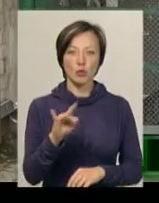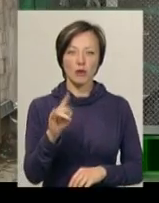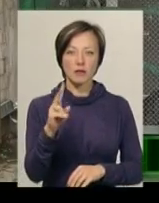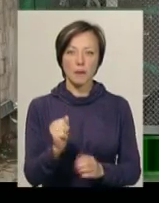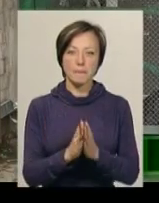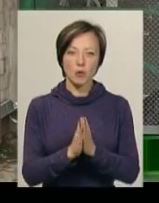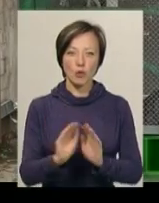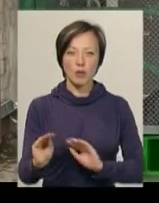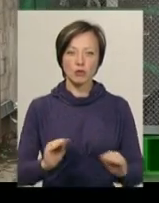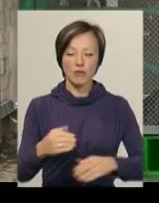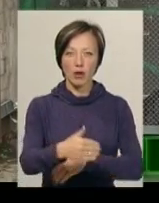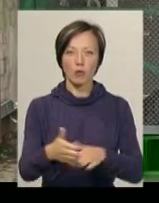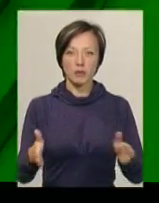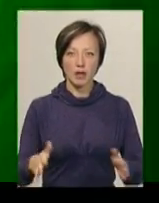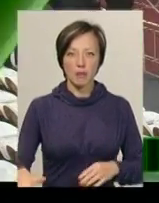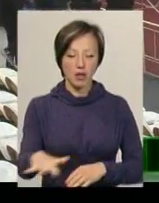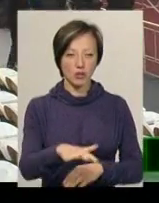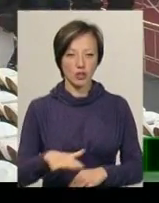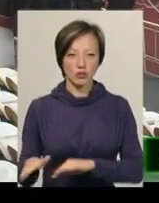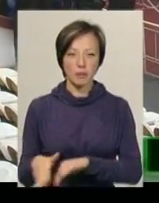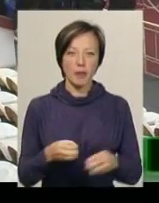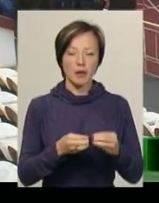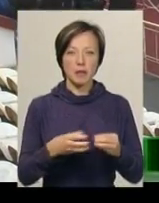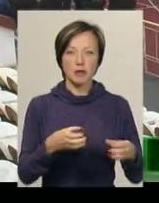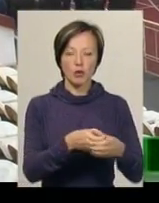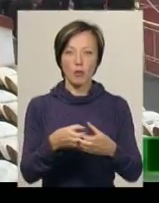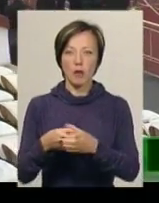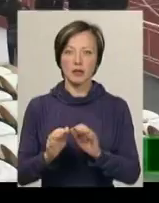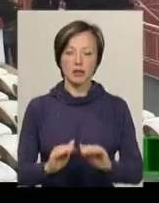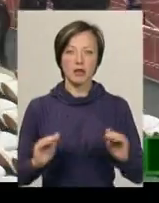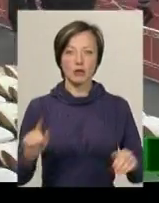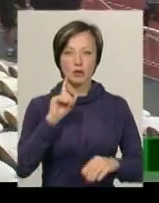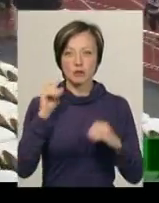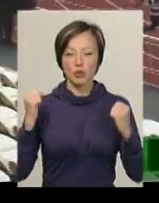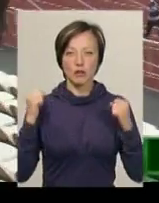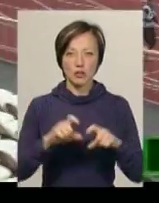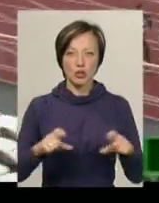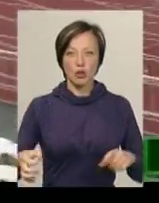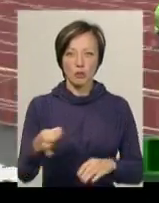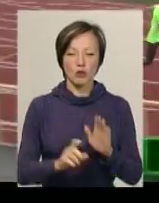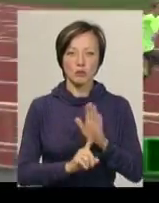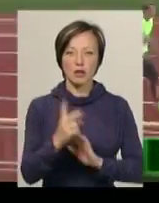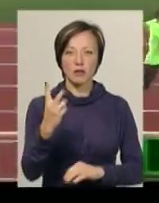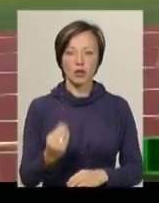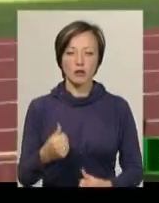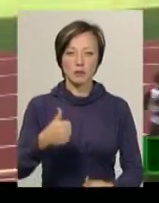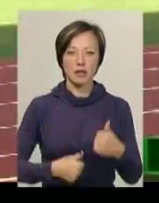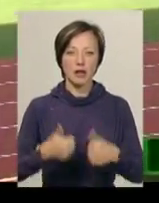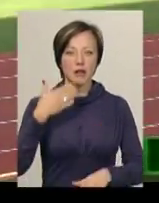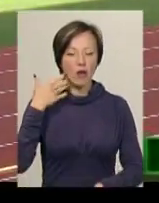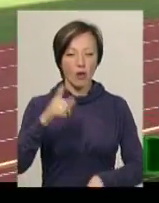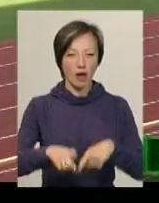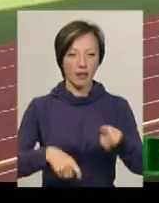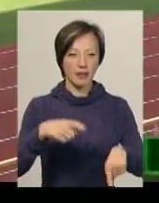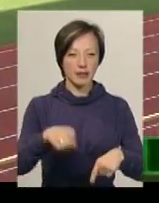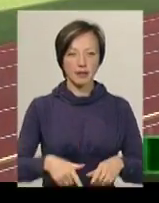просять облаштувати контейнерний майданчик. 15 команд дитячо-юнацьких спортивних шкіл області розпочали дводенну спартакіаду з легкої